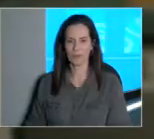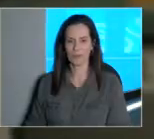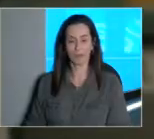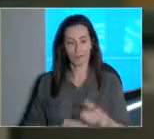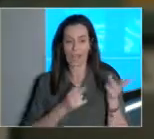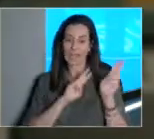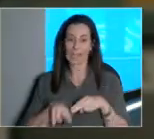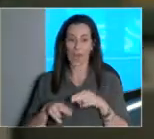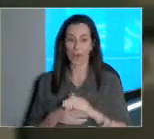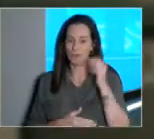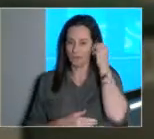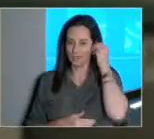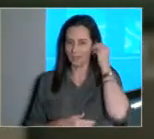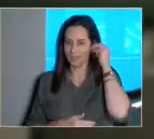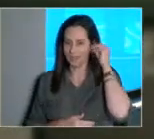חזרנו.